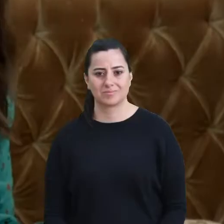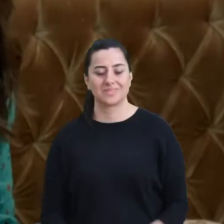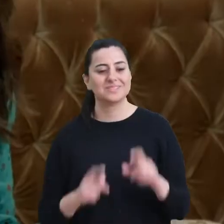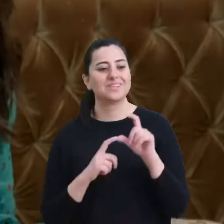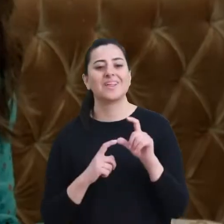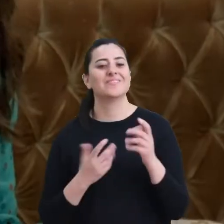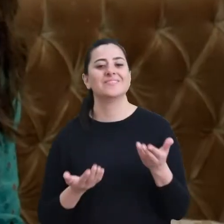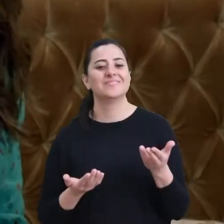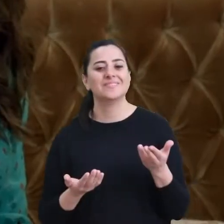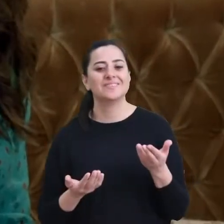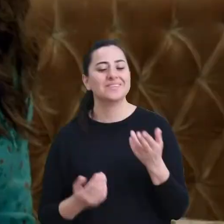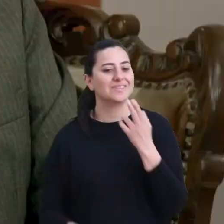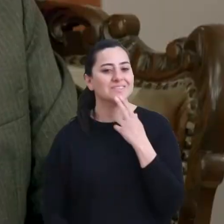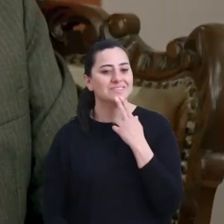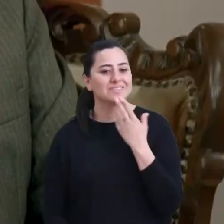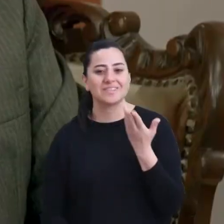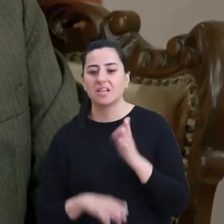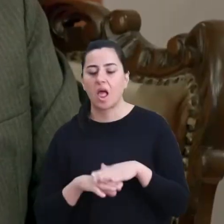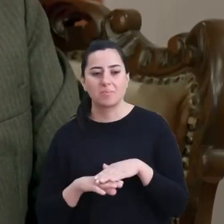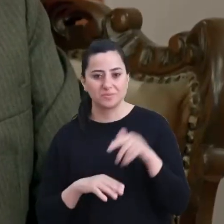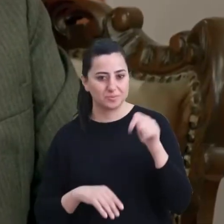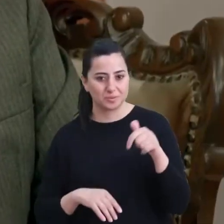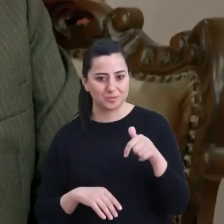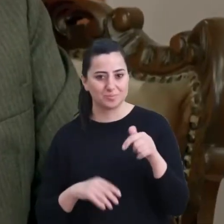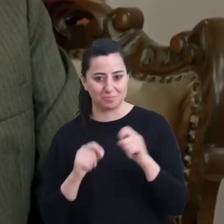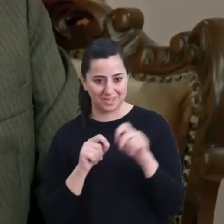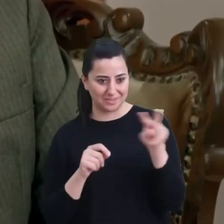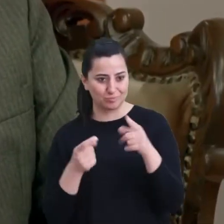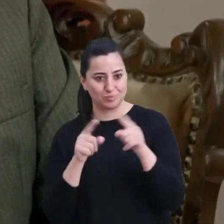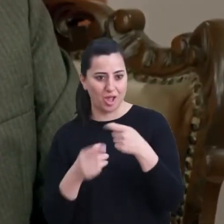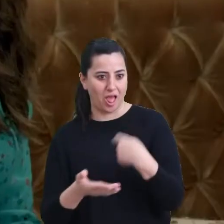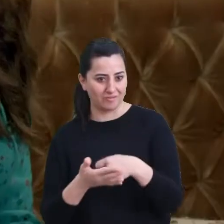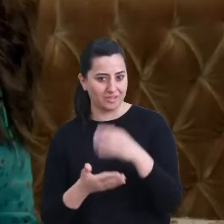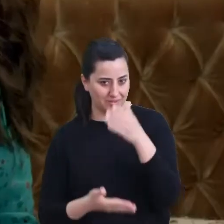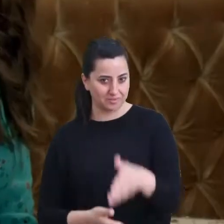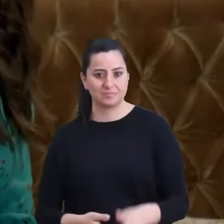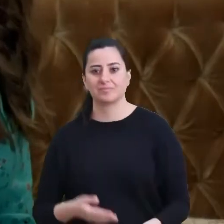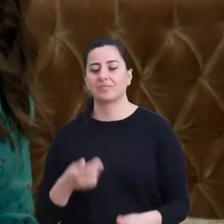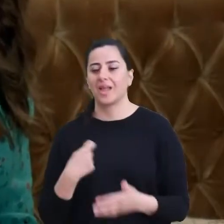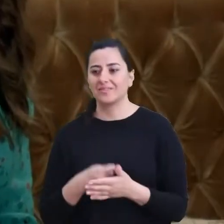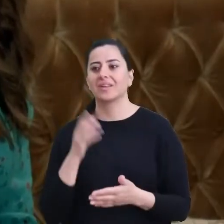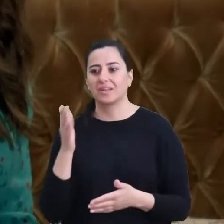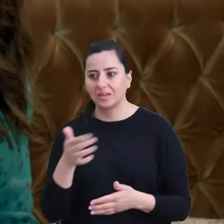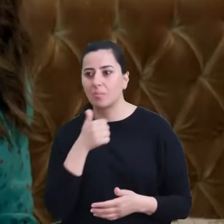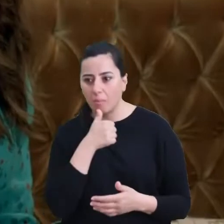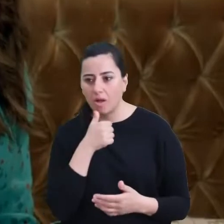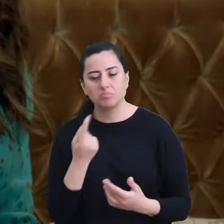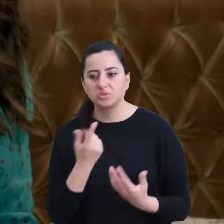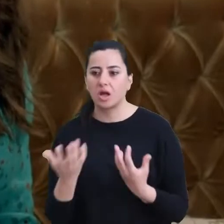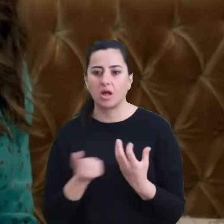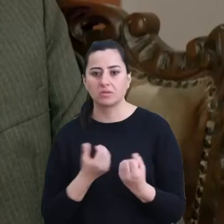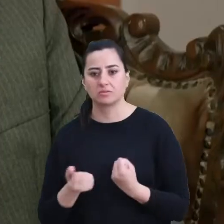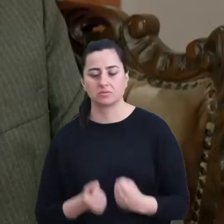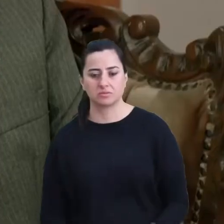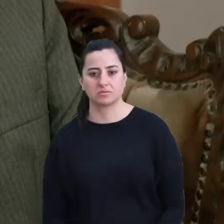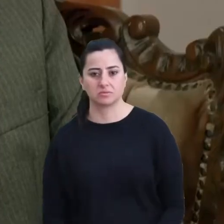Sedef, kızım ne yaptınız? Bahri'yle gittiniz mi alışverişe? Gittik baba, aldık bir şeyler işte.